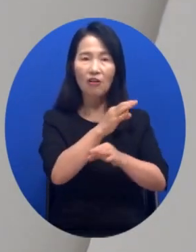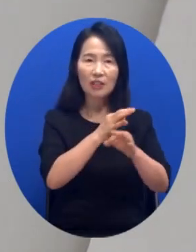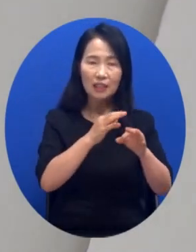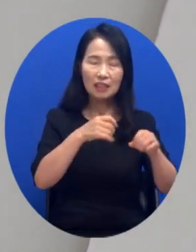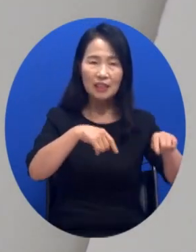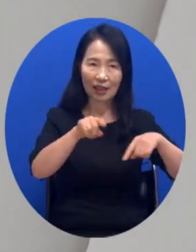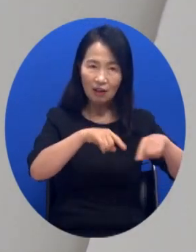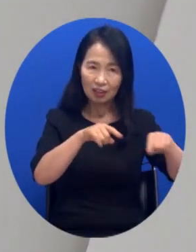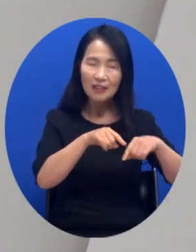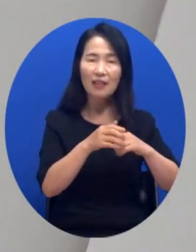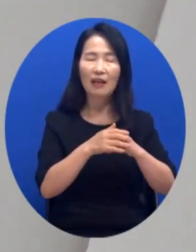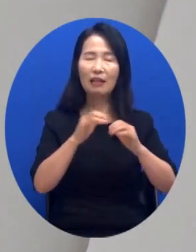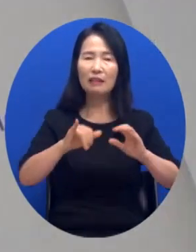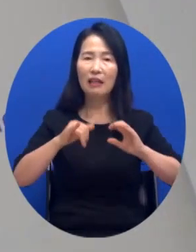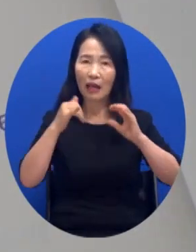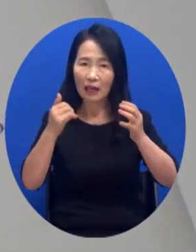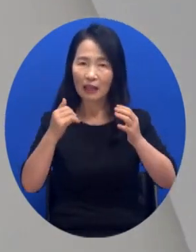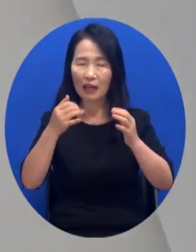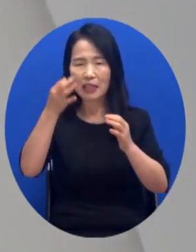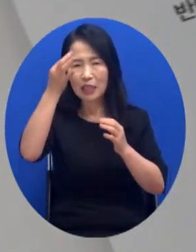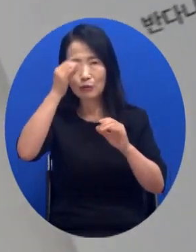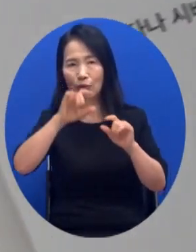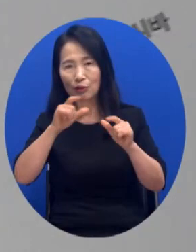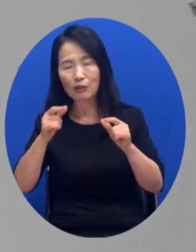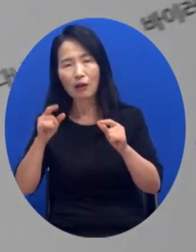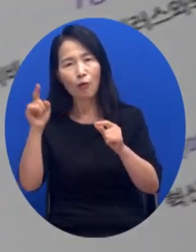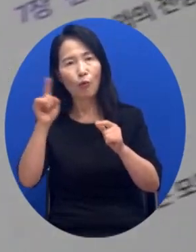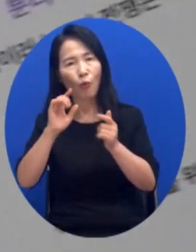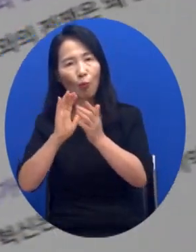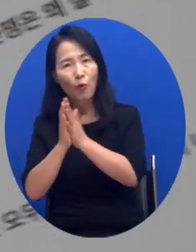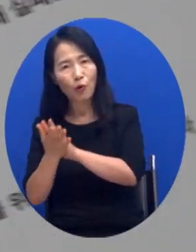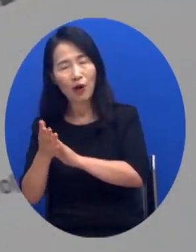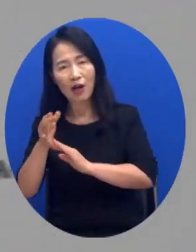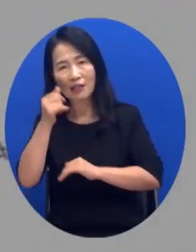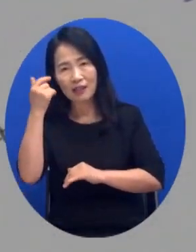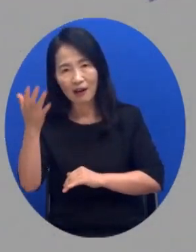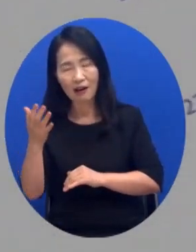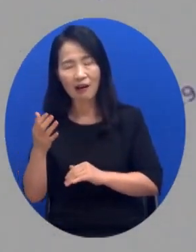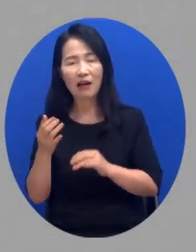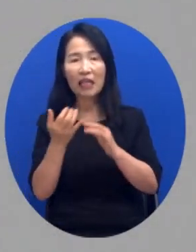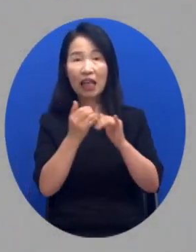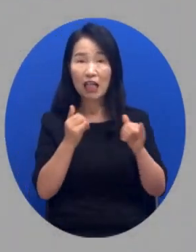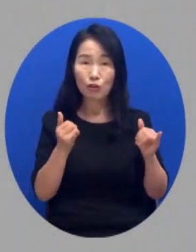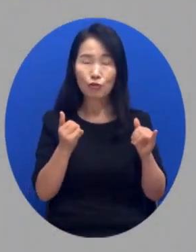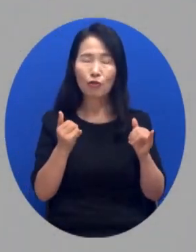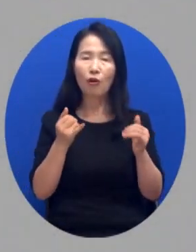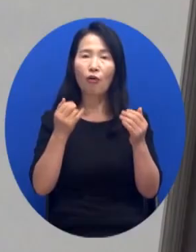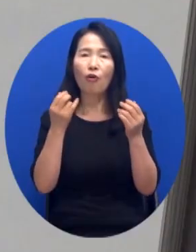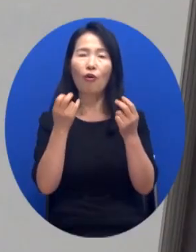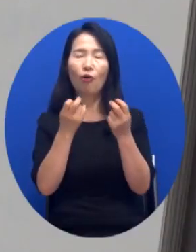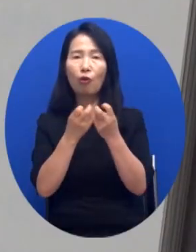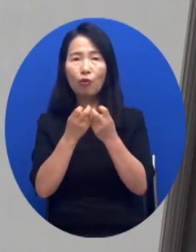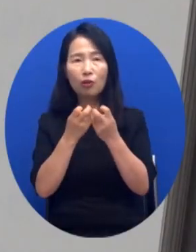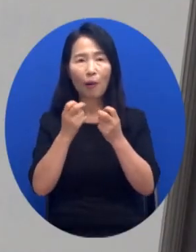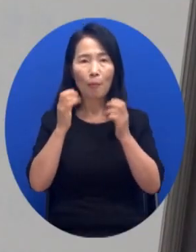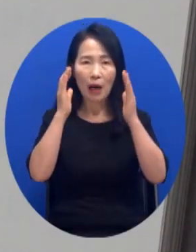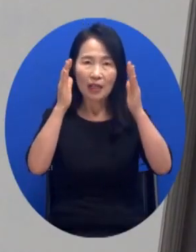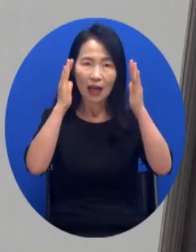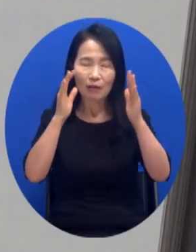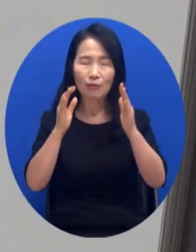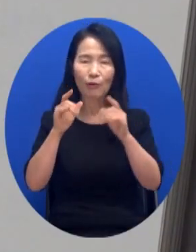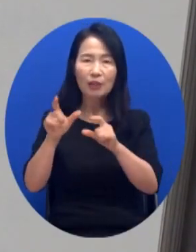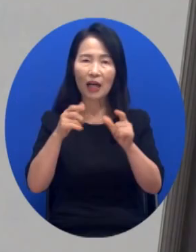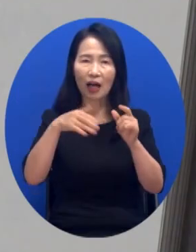경제, 세계와 기술 등의 분야는 어떤 변화를 겪을지, 인류는 어떤 방향으로 살아나갈지 깊은